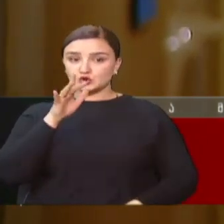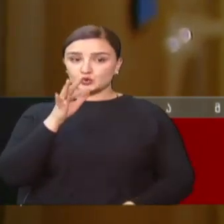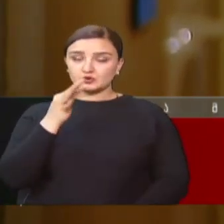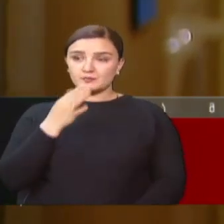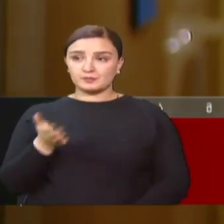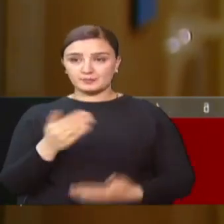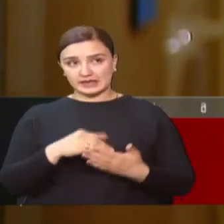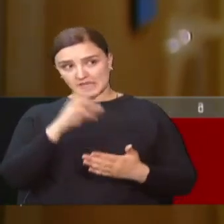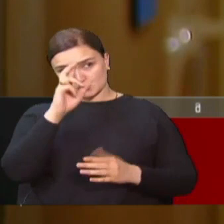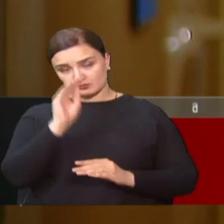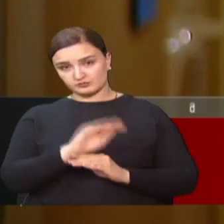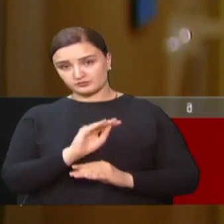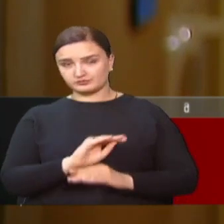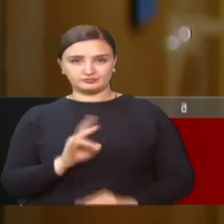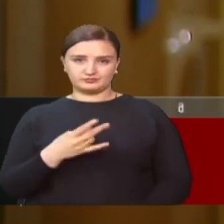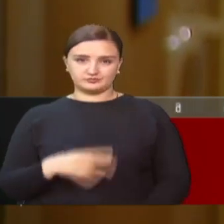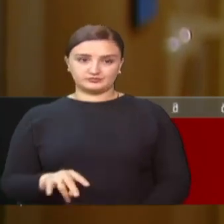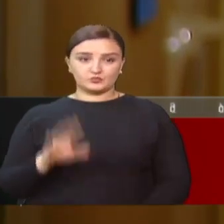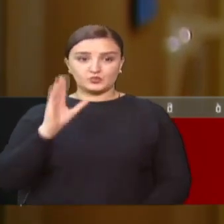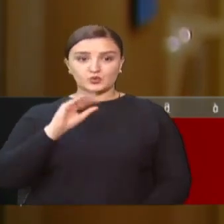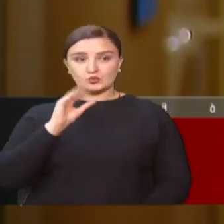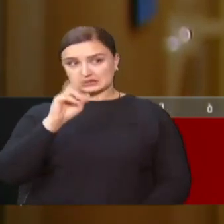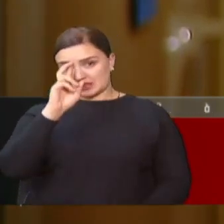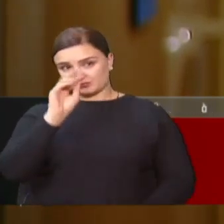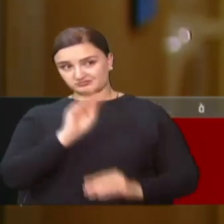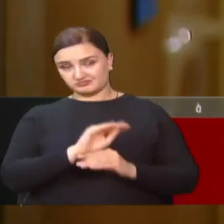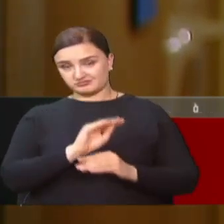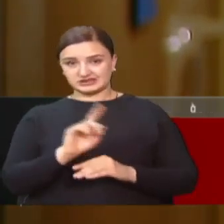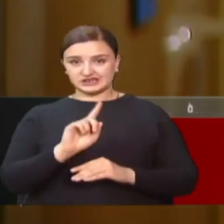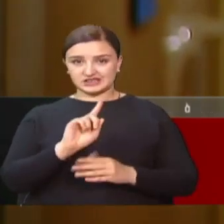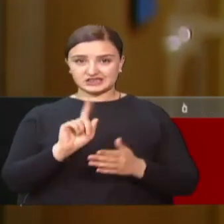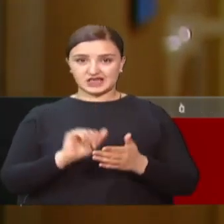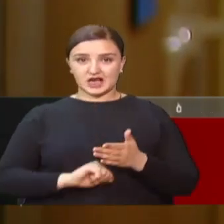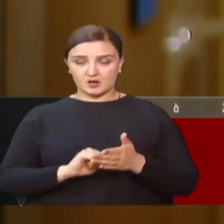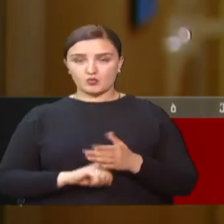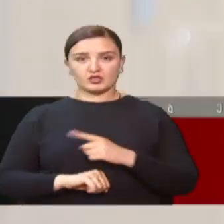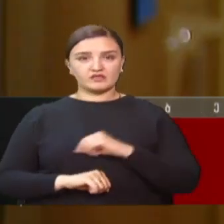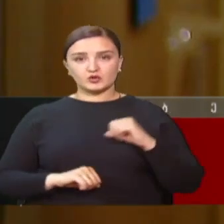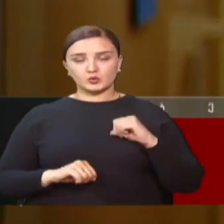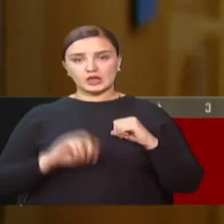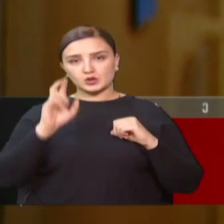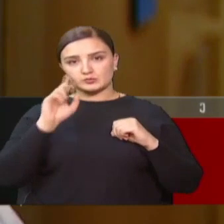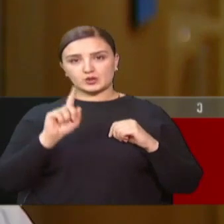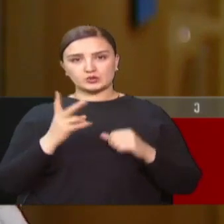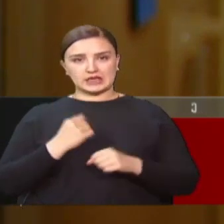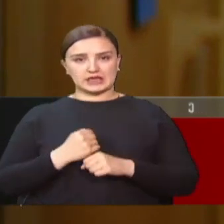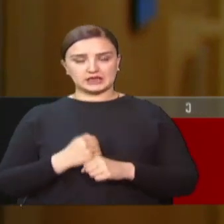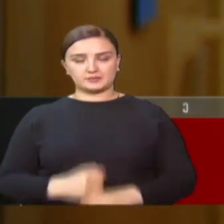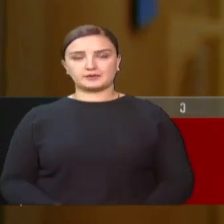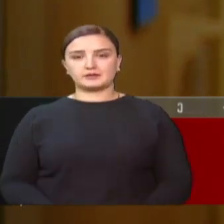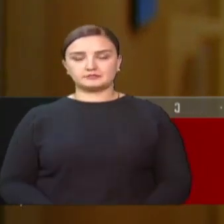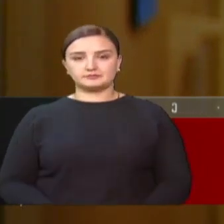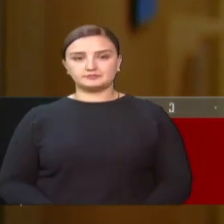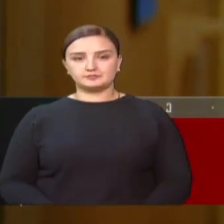გაკრიტიკება ხელისუფლებისა, მაშინ უნდა ვთქვათ, რომ როდესაც აკრიტიკებ რაღაცის გამო, უნდა თქვა რა უნდა გაეკეთებინა ხელისუფლებას. Ძალიან ნიშანდობლივია, რომ